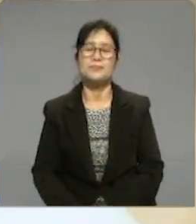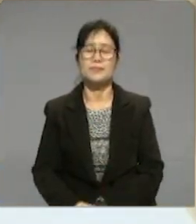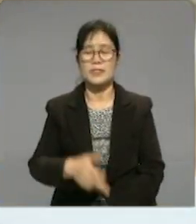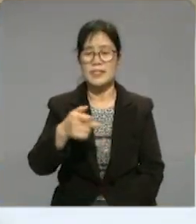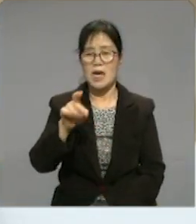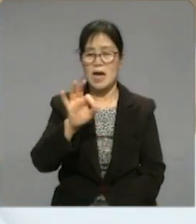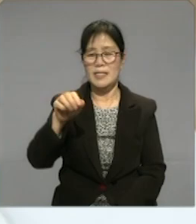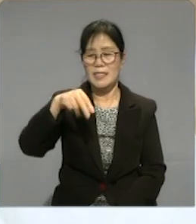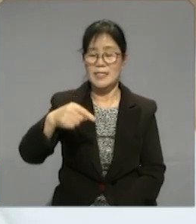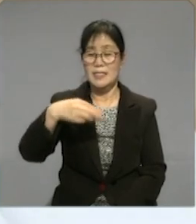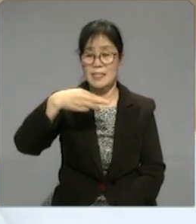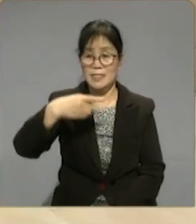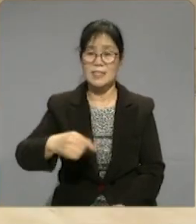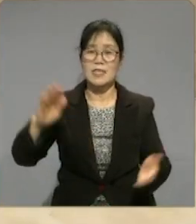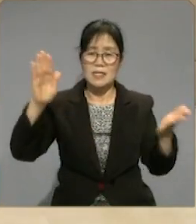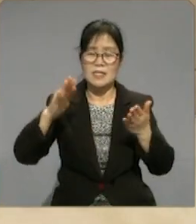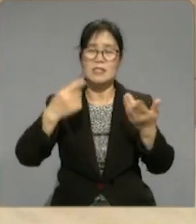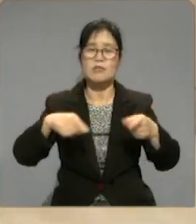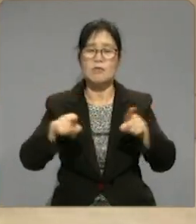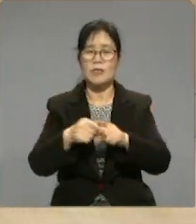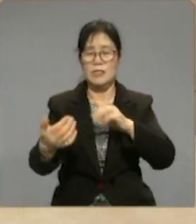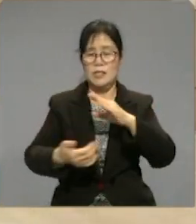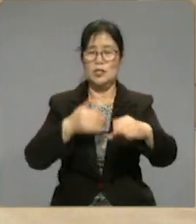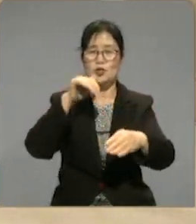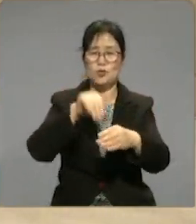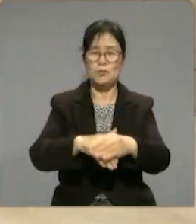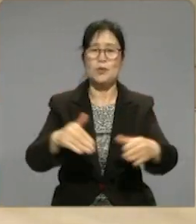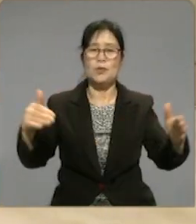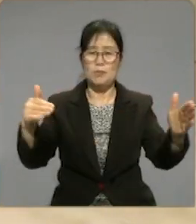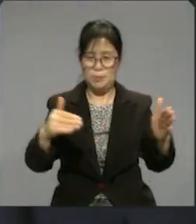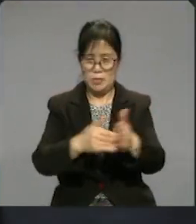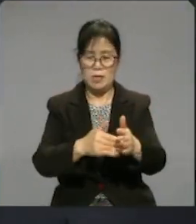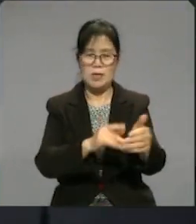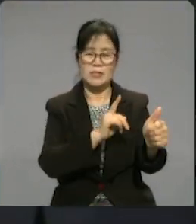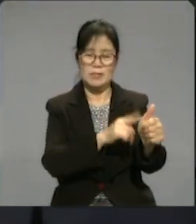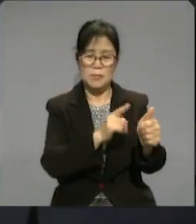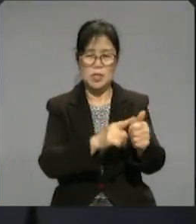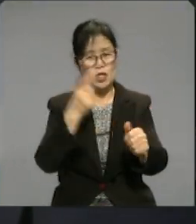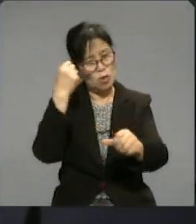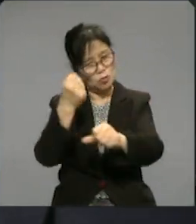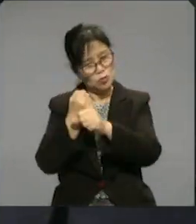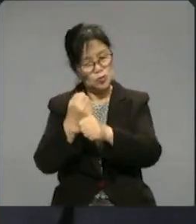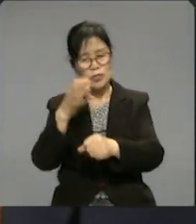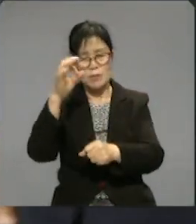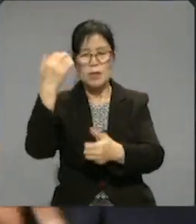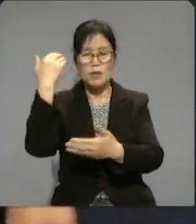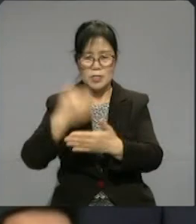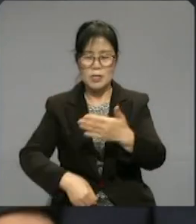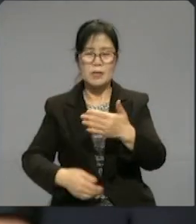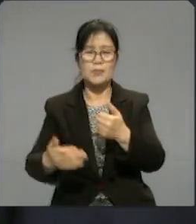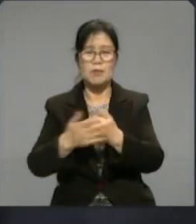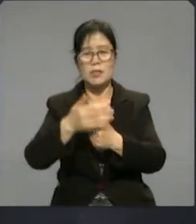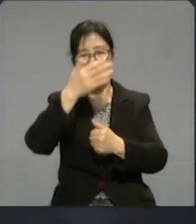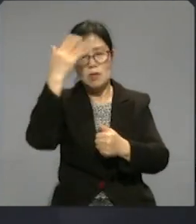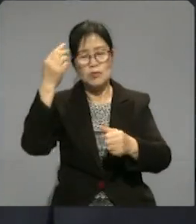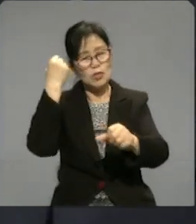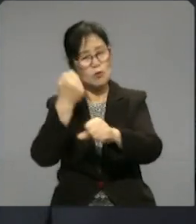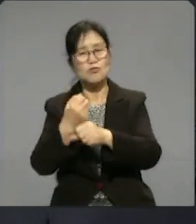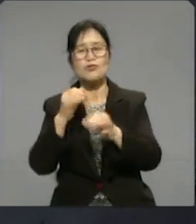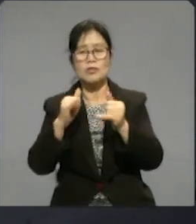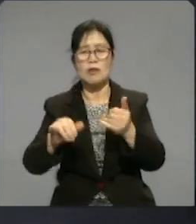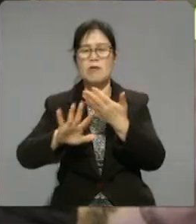카이스트 학생들과 함께 사전투표를 마친 이재명 대표. 연구개발 예산 삭감으로 젊은